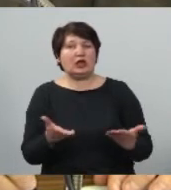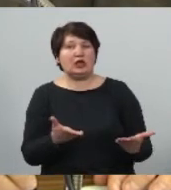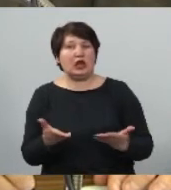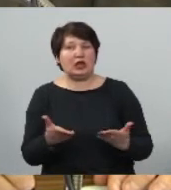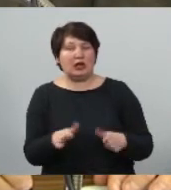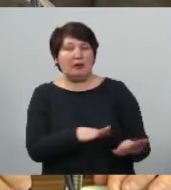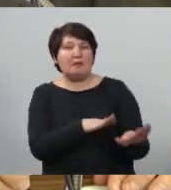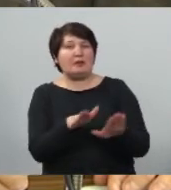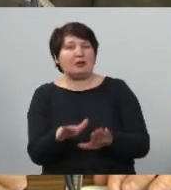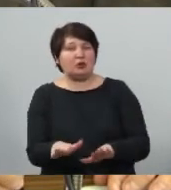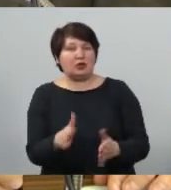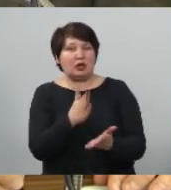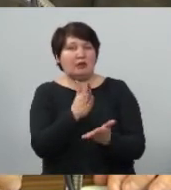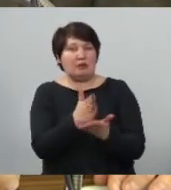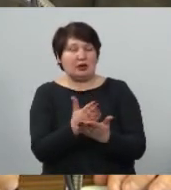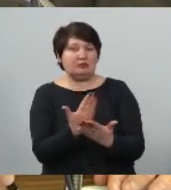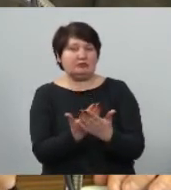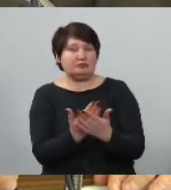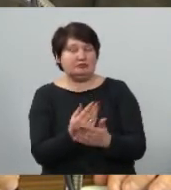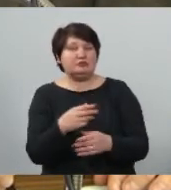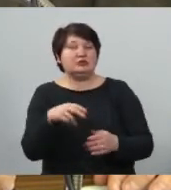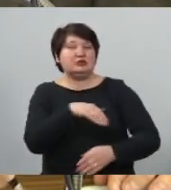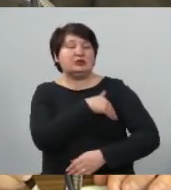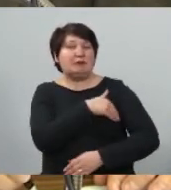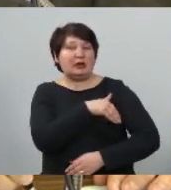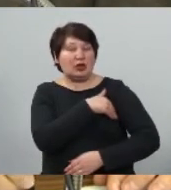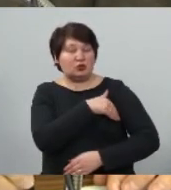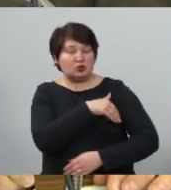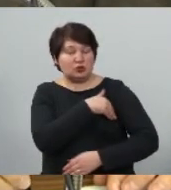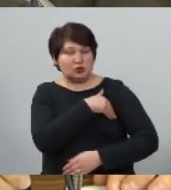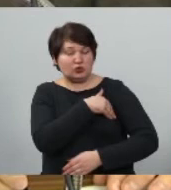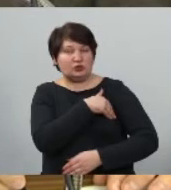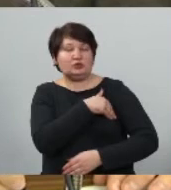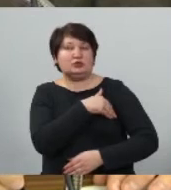і будуть мати ознаки захворювання, ознаки